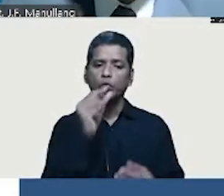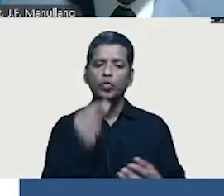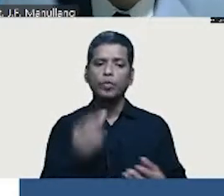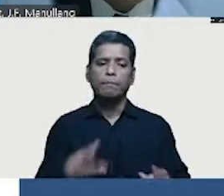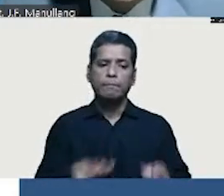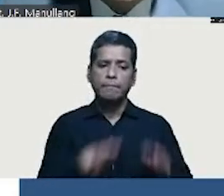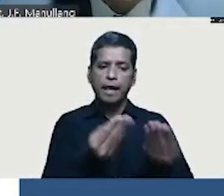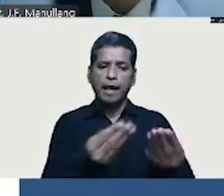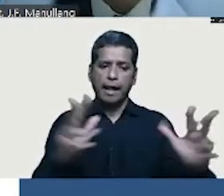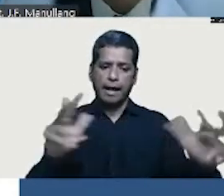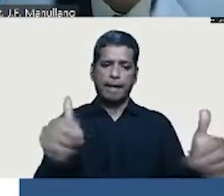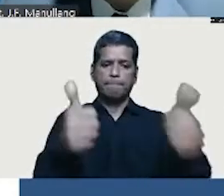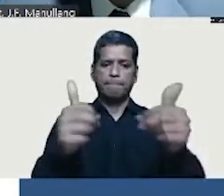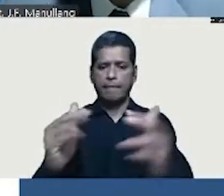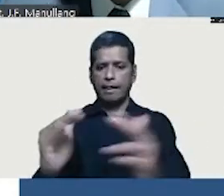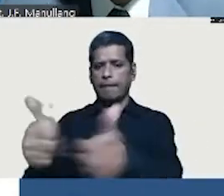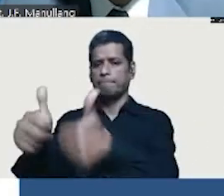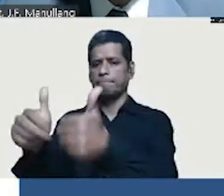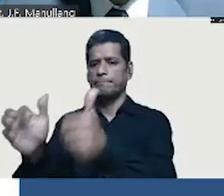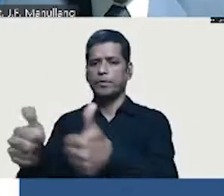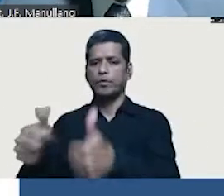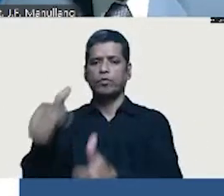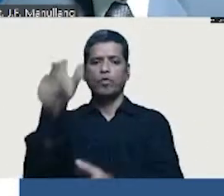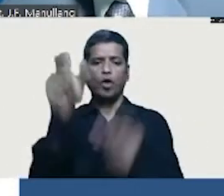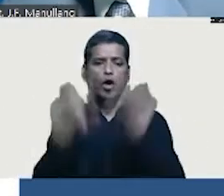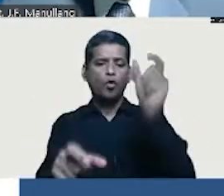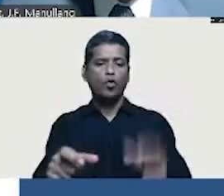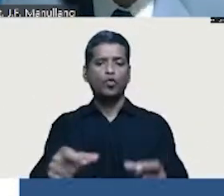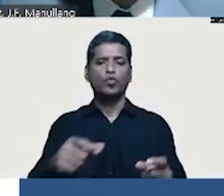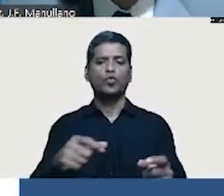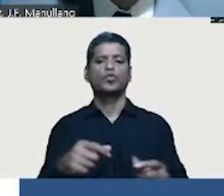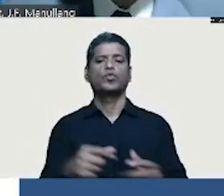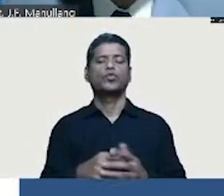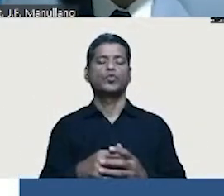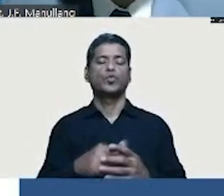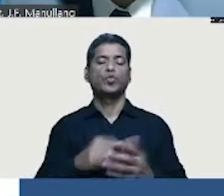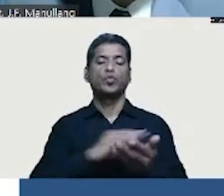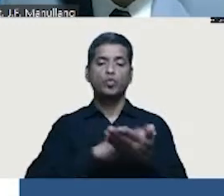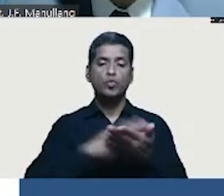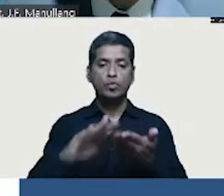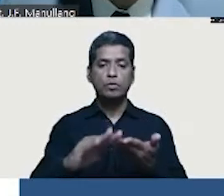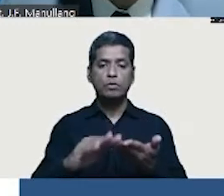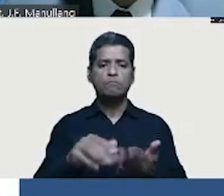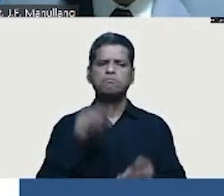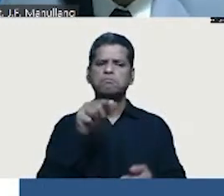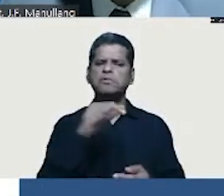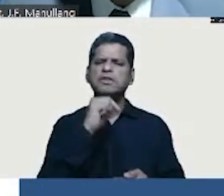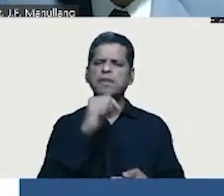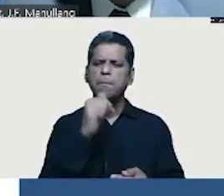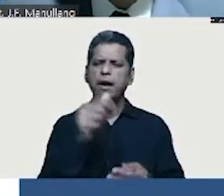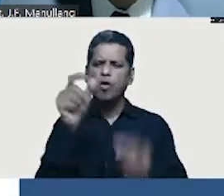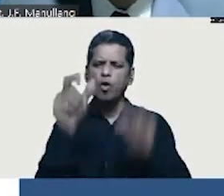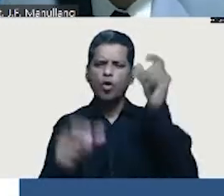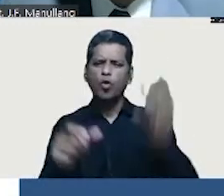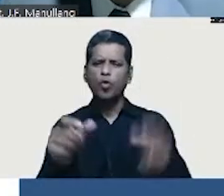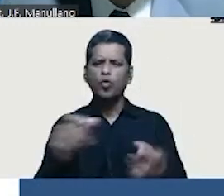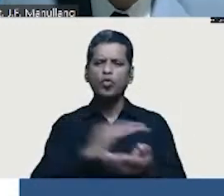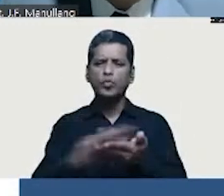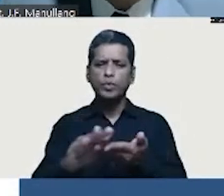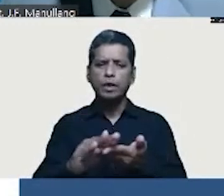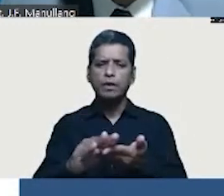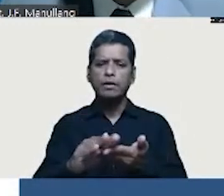orang-orang Kudus Siapa orang Kudus yaitu umat-umat Tuhan umat umat Kristiani yang sedang menantikan